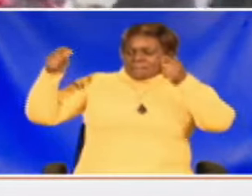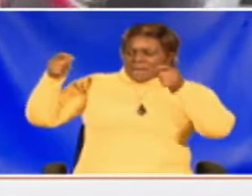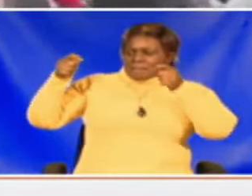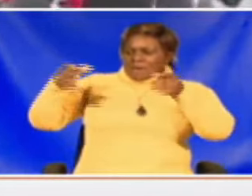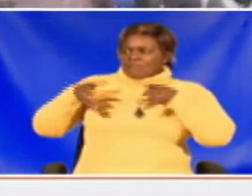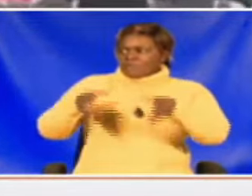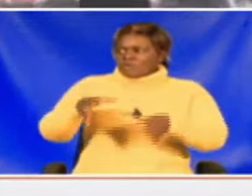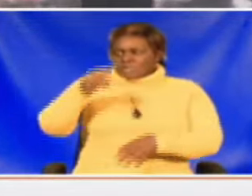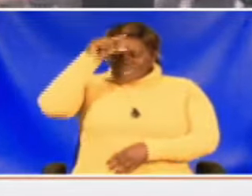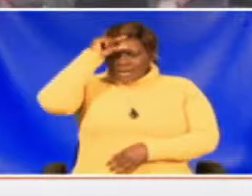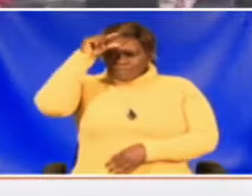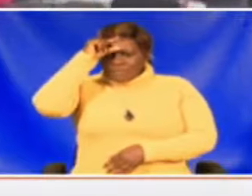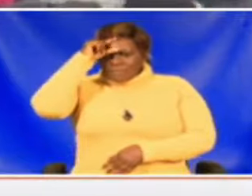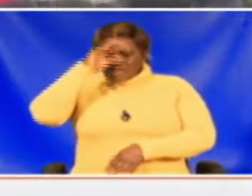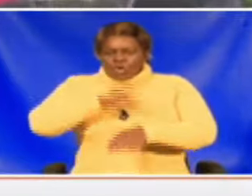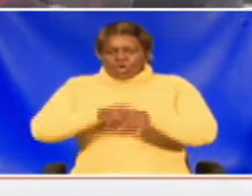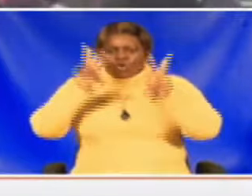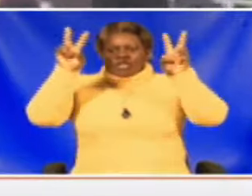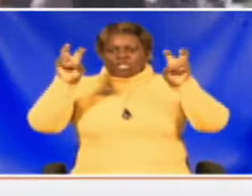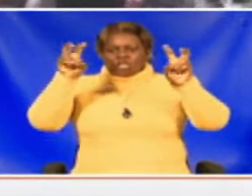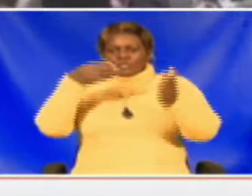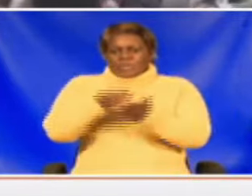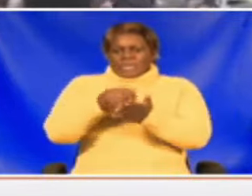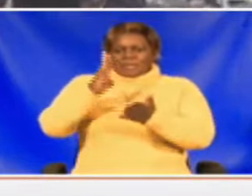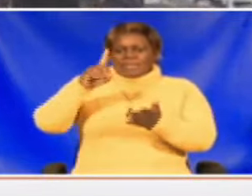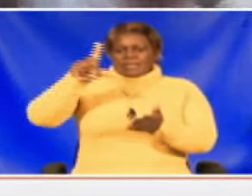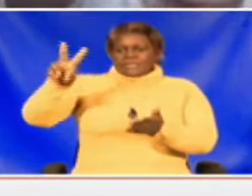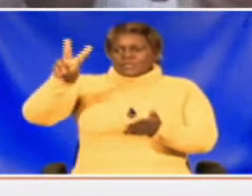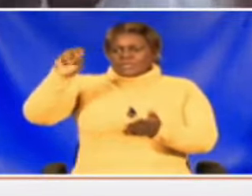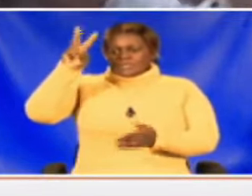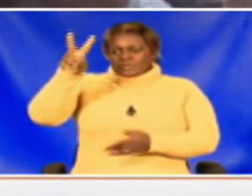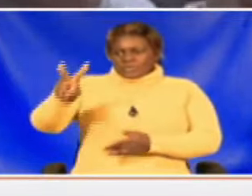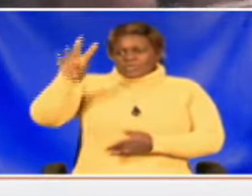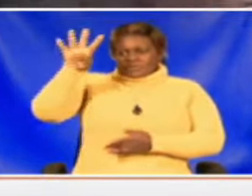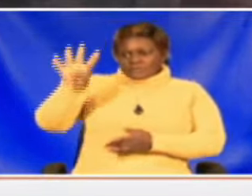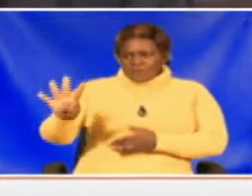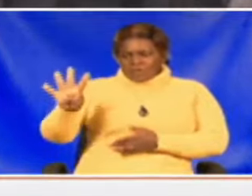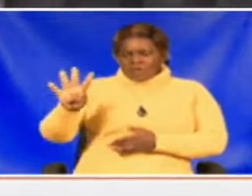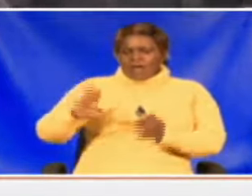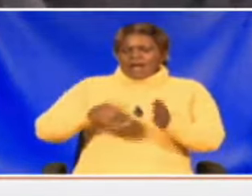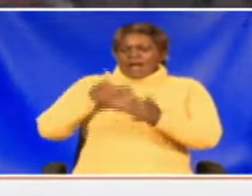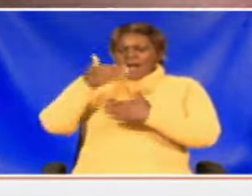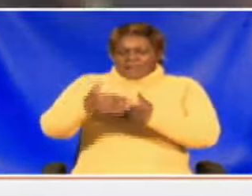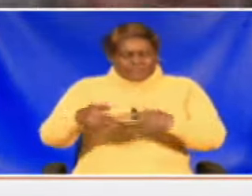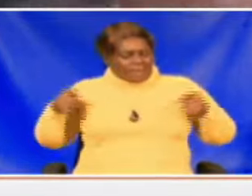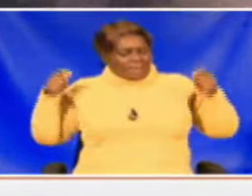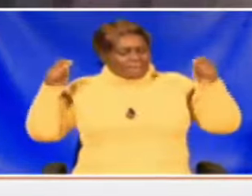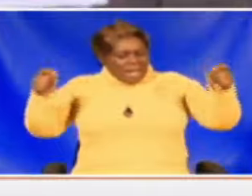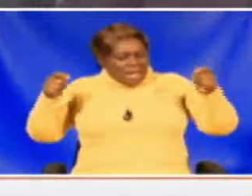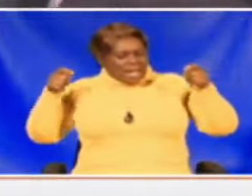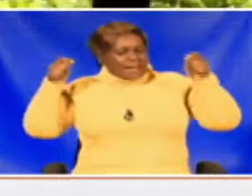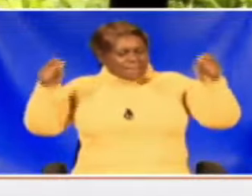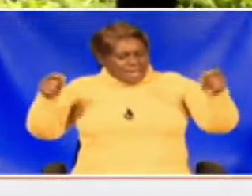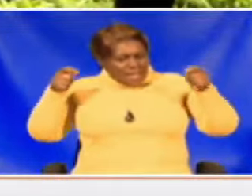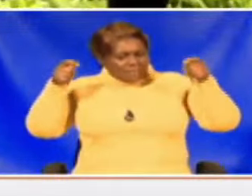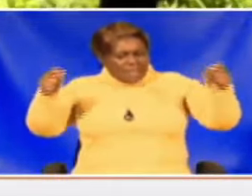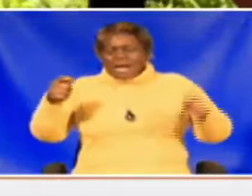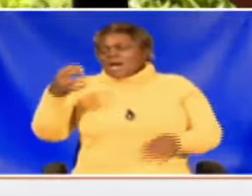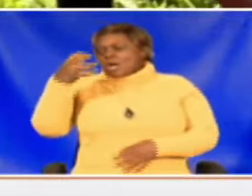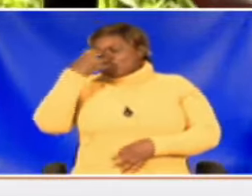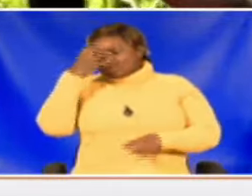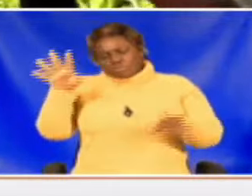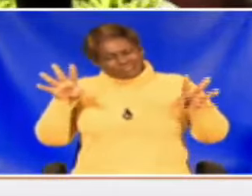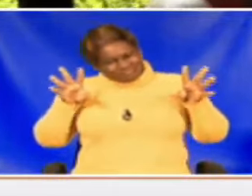kushinikiza serikali kuhusu mswada wa fedha wa mwaka 2024. Na baada ya msururu wa maandamano nchini, Rais William